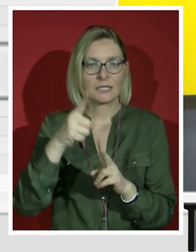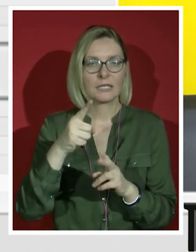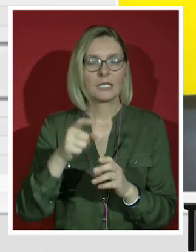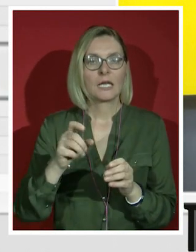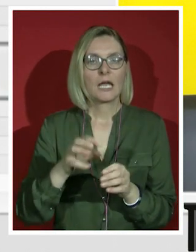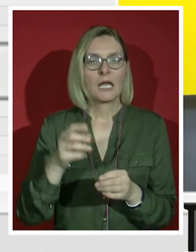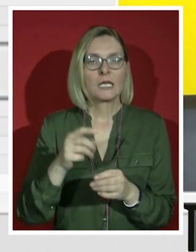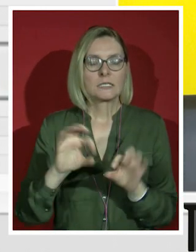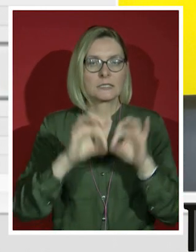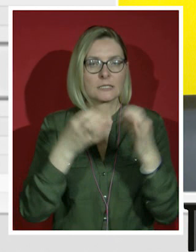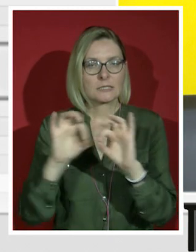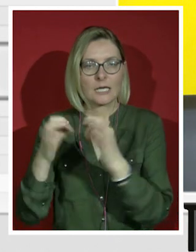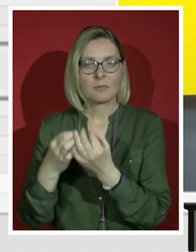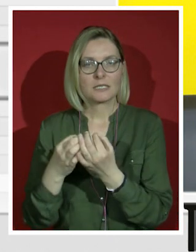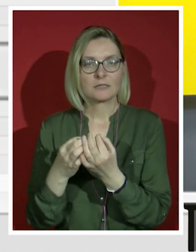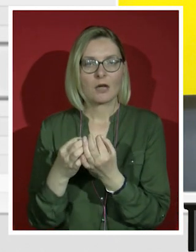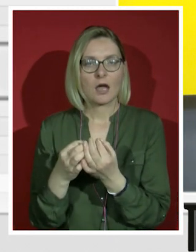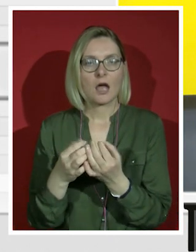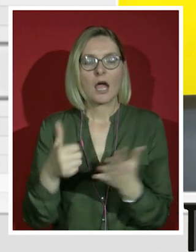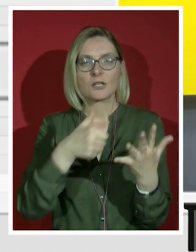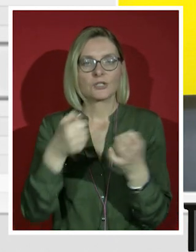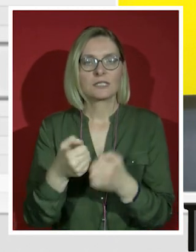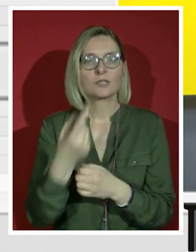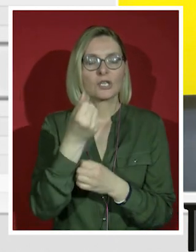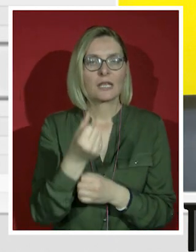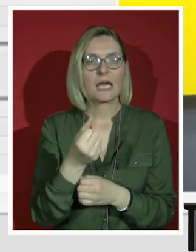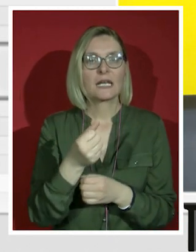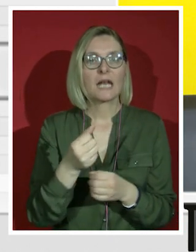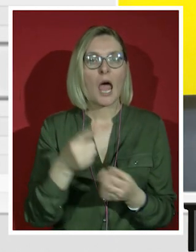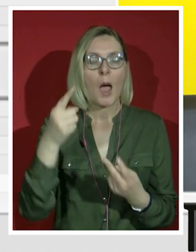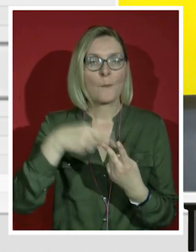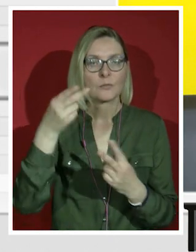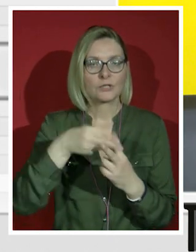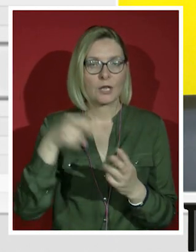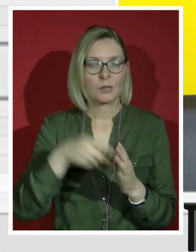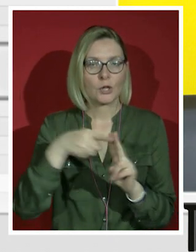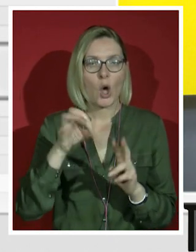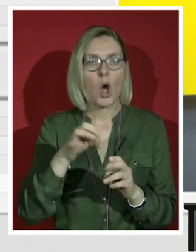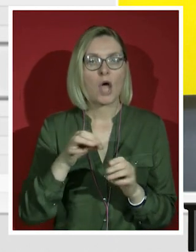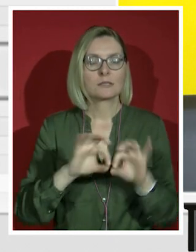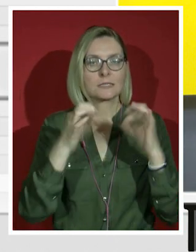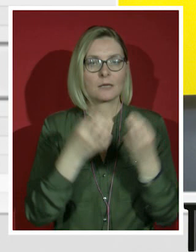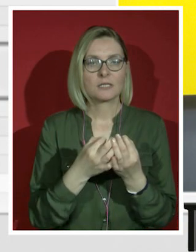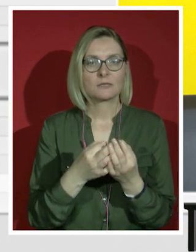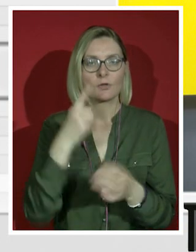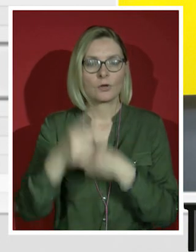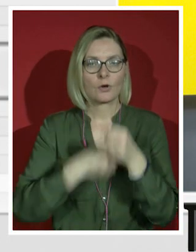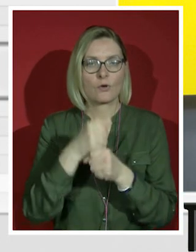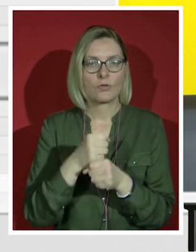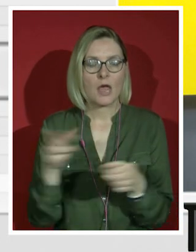10 евра се добиват или 600 денари по пчелно семејство на годишно ниво, еднократно. Се